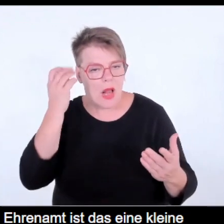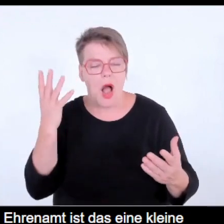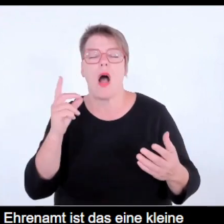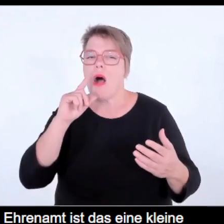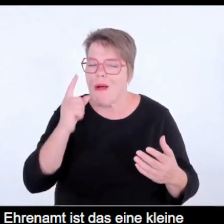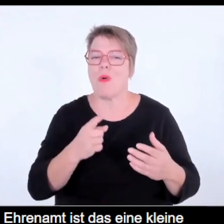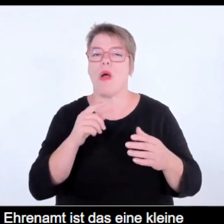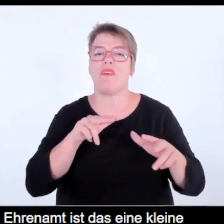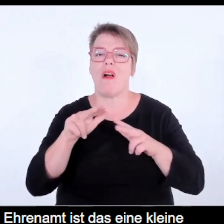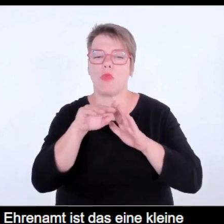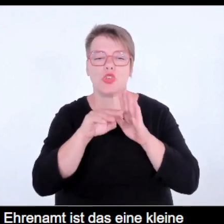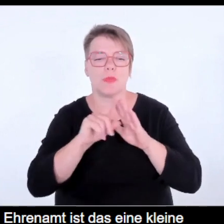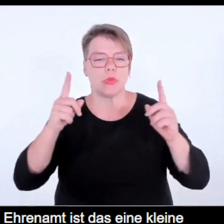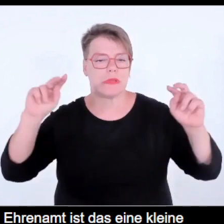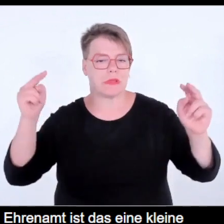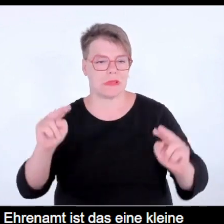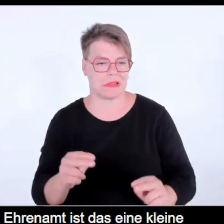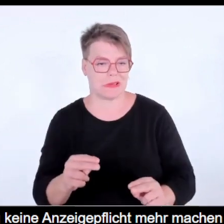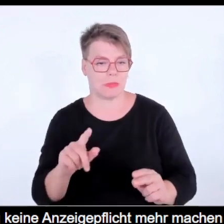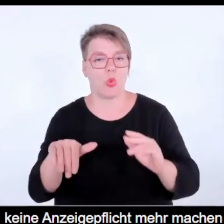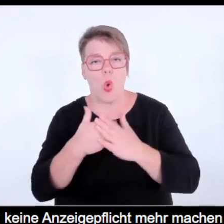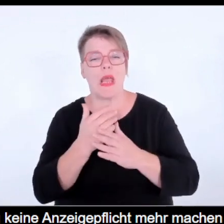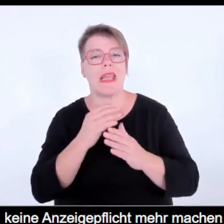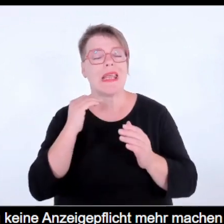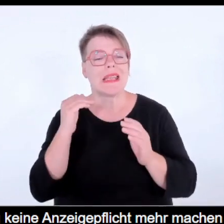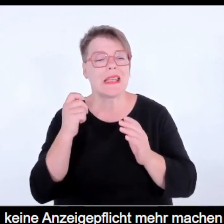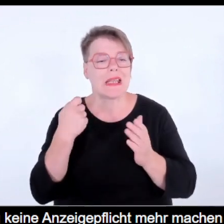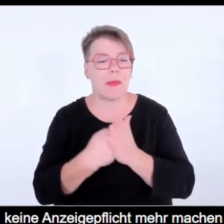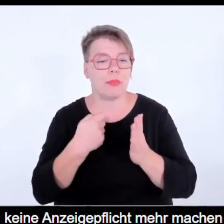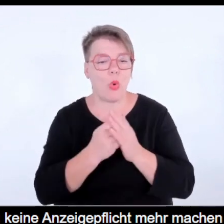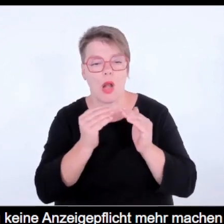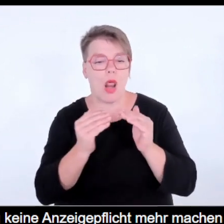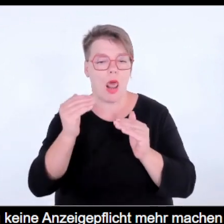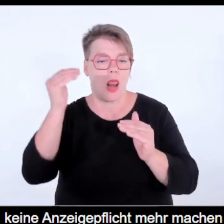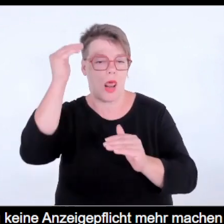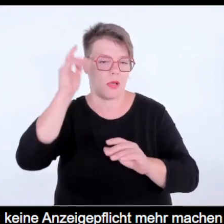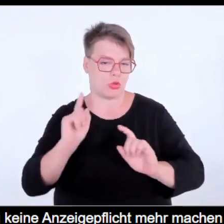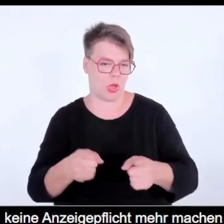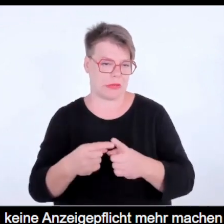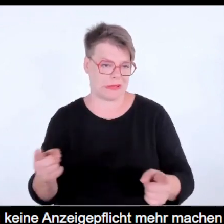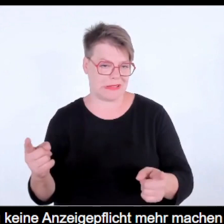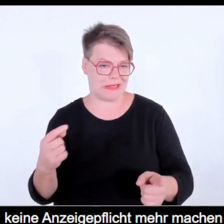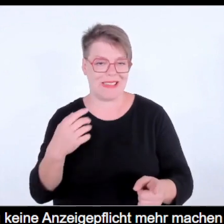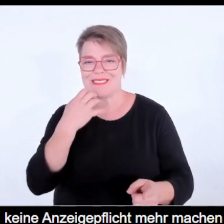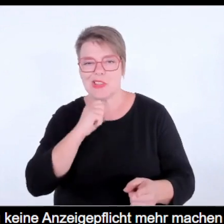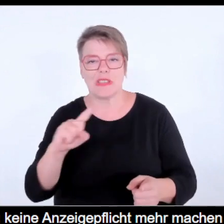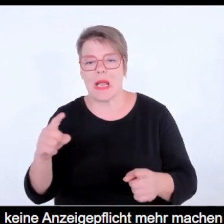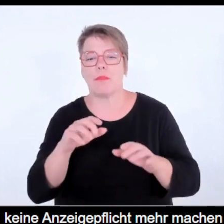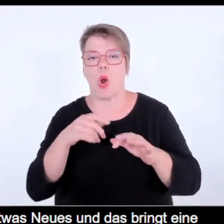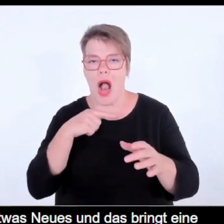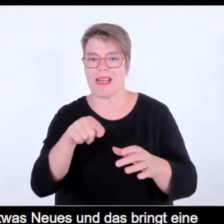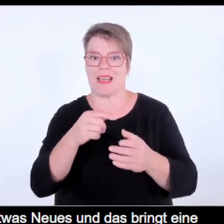Dinge, die von langer Zeit her sind. Und da kümmern wir uns um die Zukunft. Und deswegen ist zum Beispiel die Paragrafenbremse jetzt schon eine Nummer.